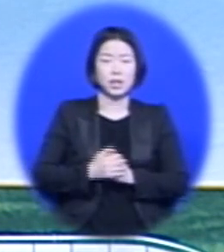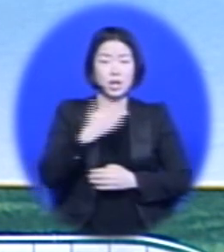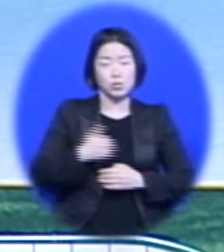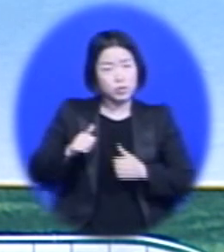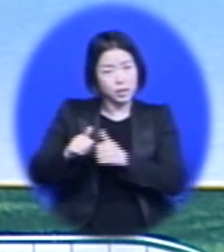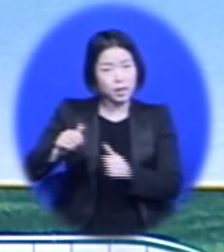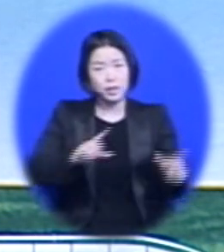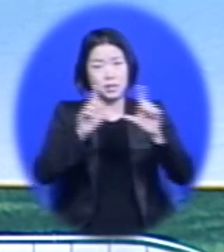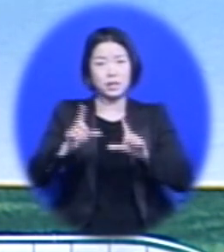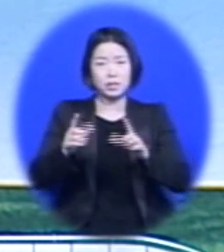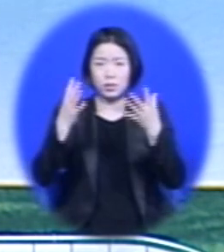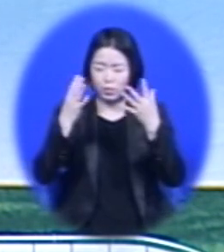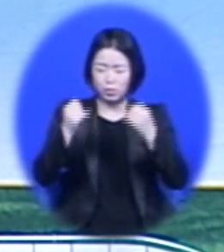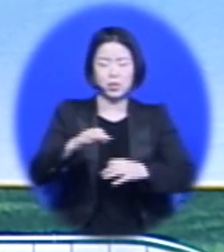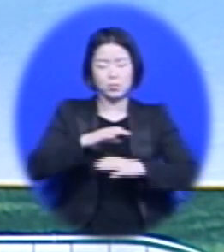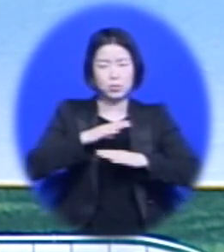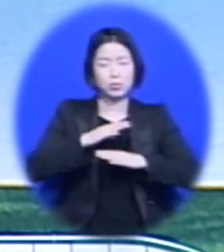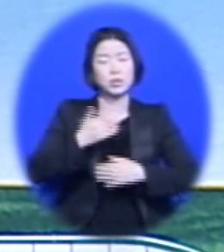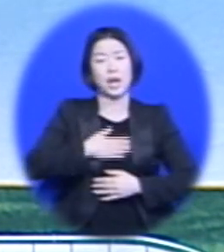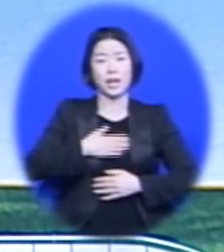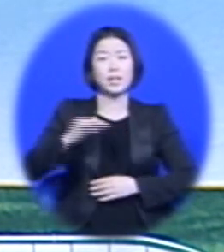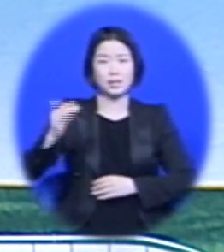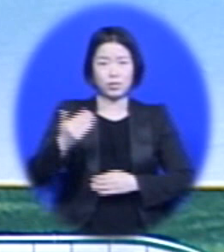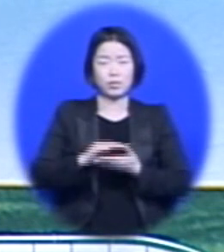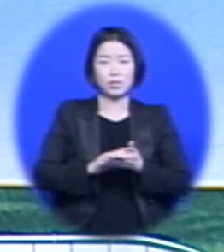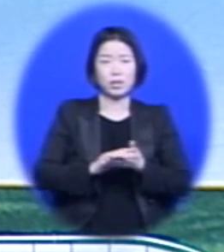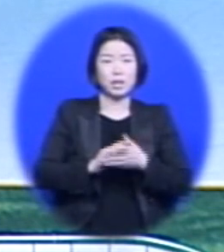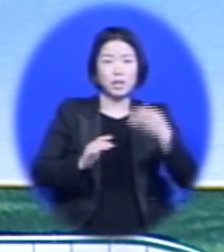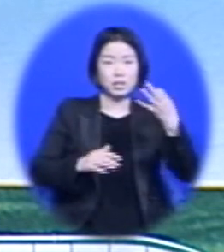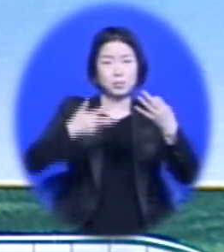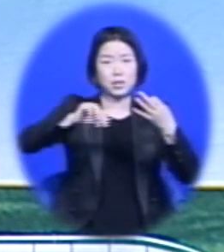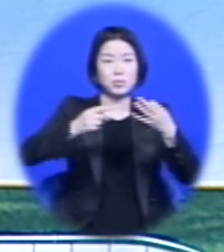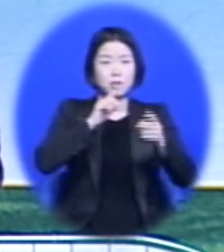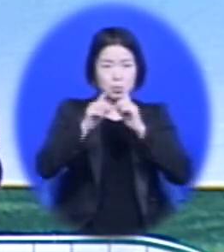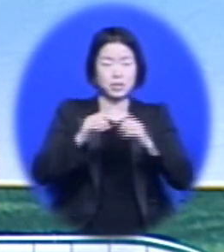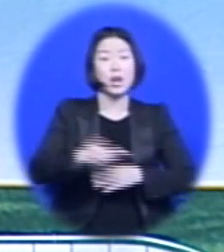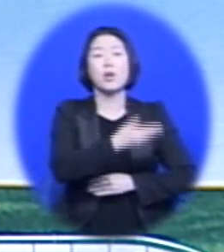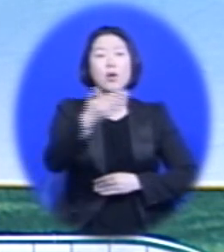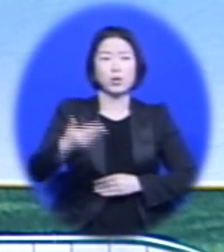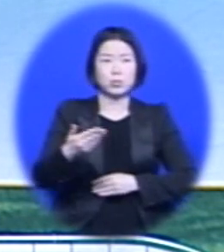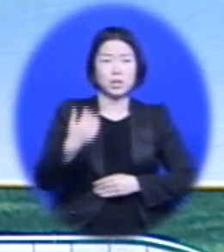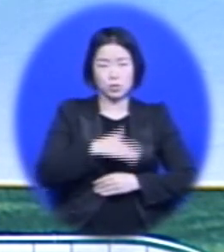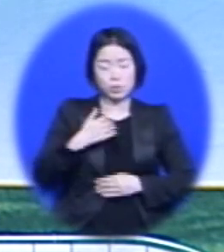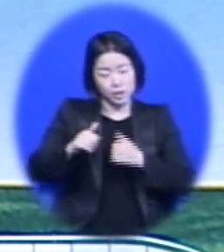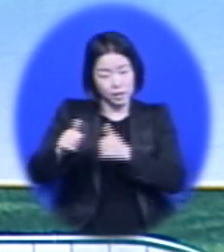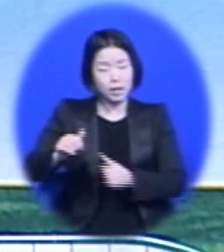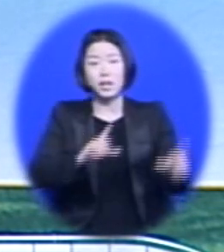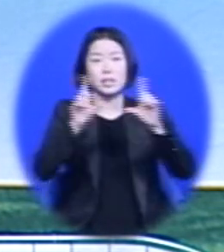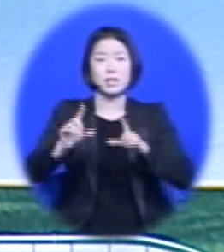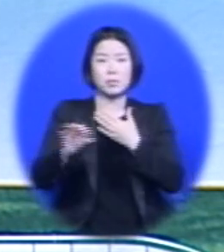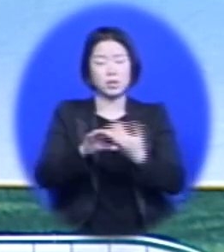육신을 따라 사는 게 얼마나 무서운지를 아셔야 됩니다. 13절 말씀에 여러분이 육신을 따라 살면